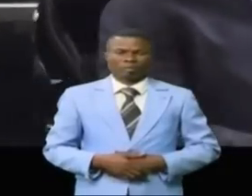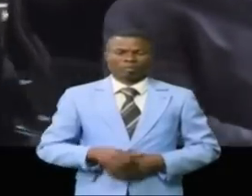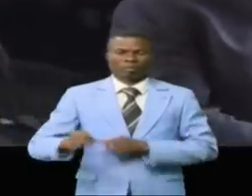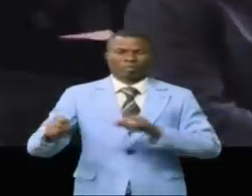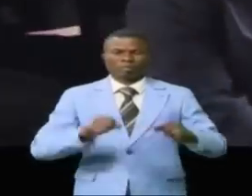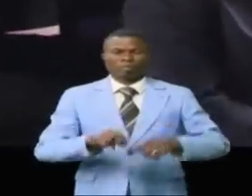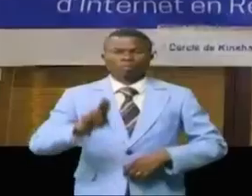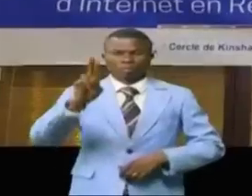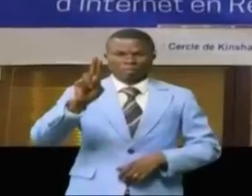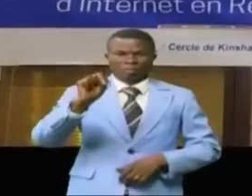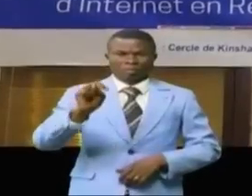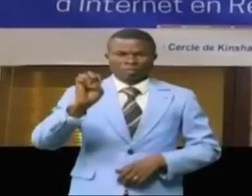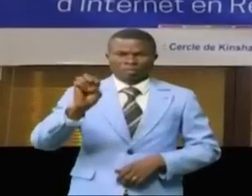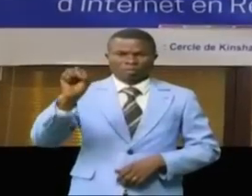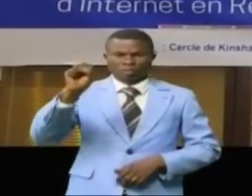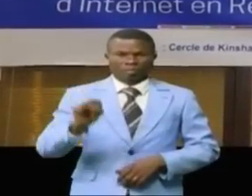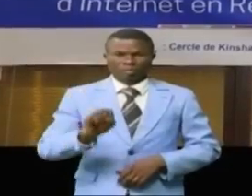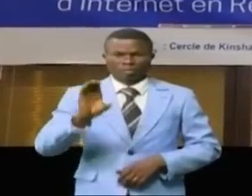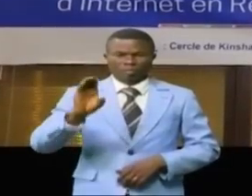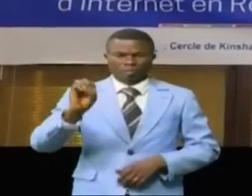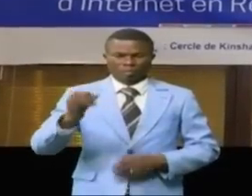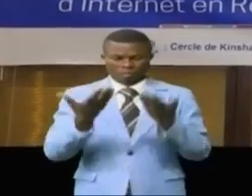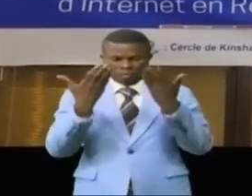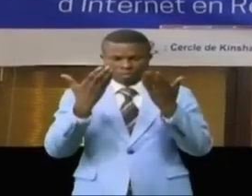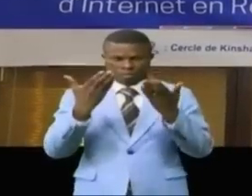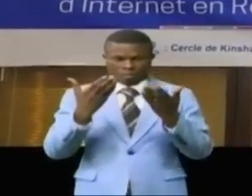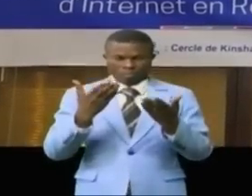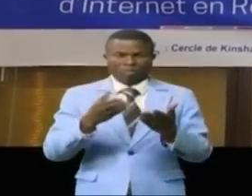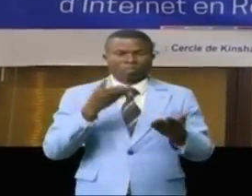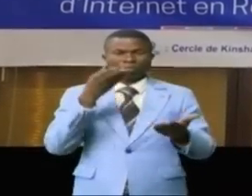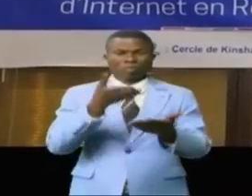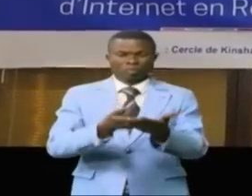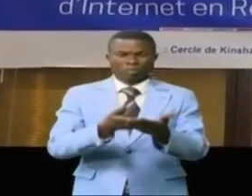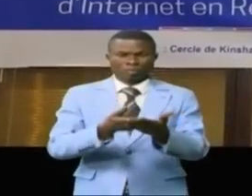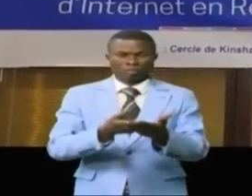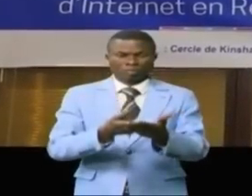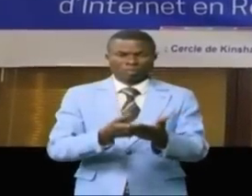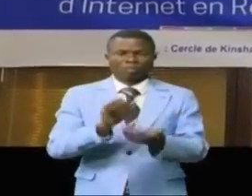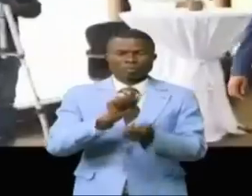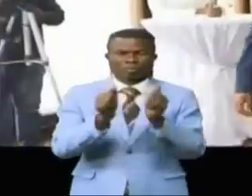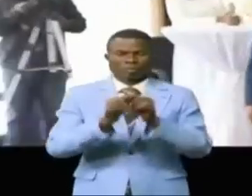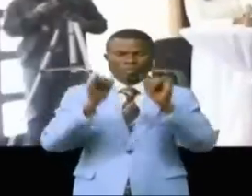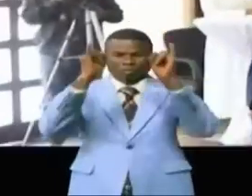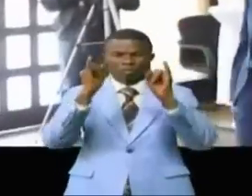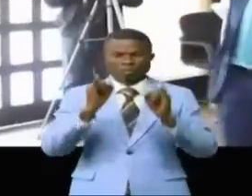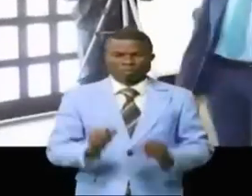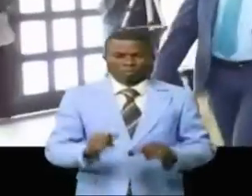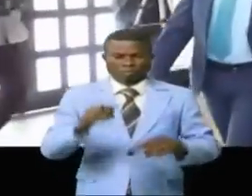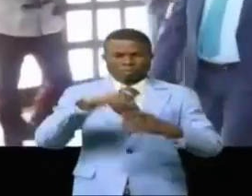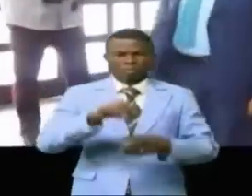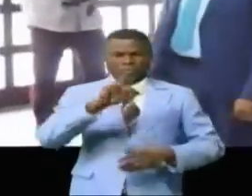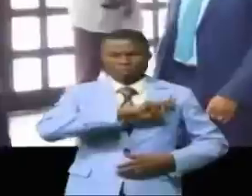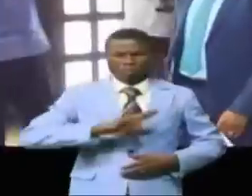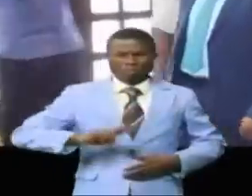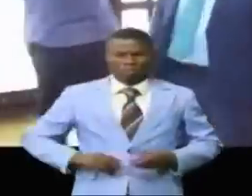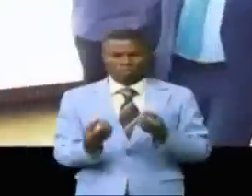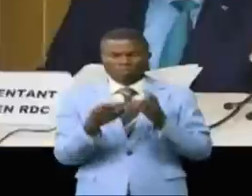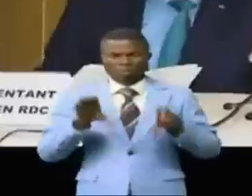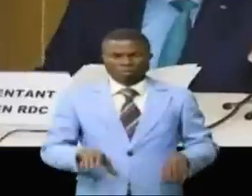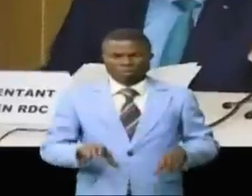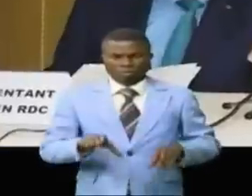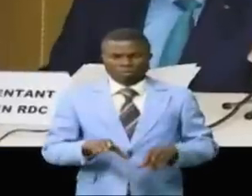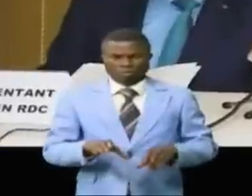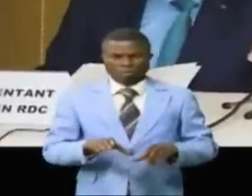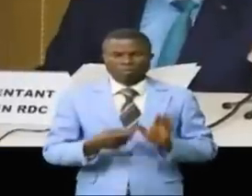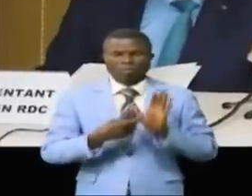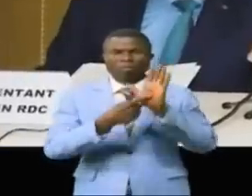l'UNESCO RDC, les rapports de l'étude sur les indicateurs de l'universalité d'Internet en République démocratique du Congo a